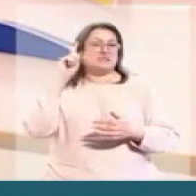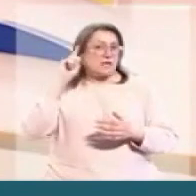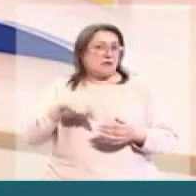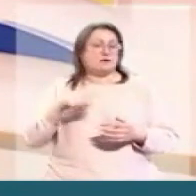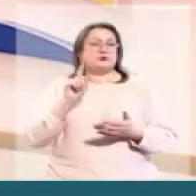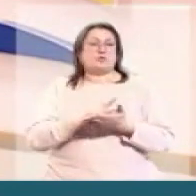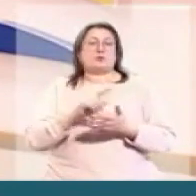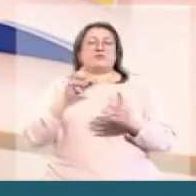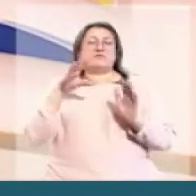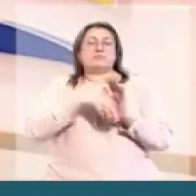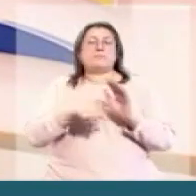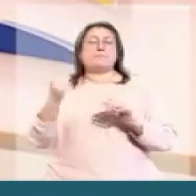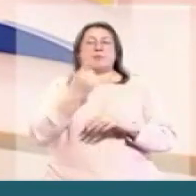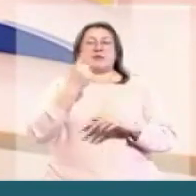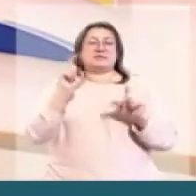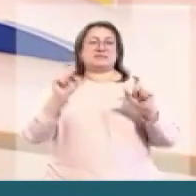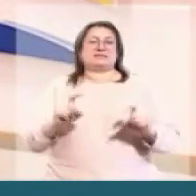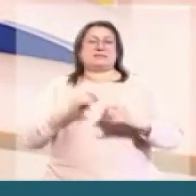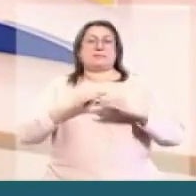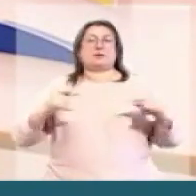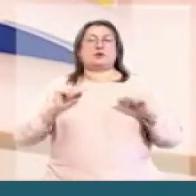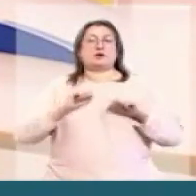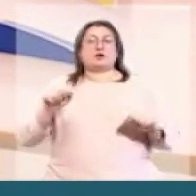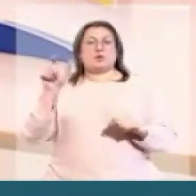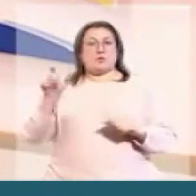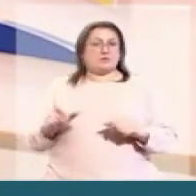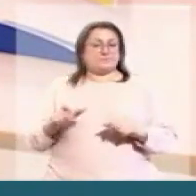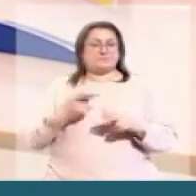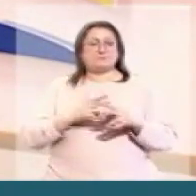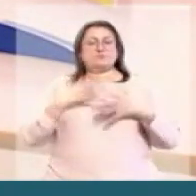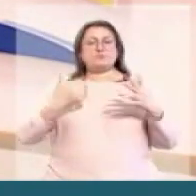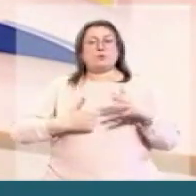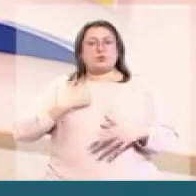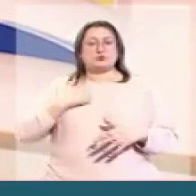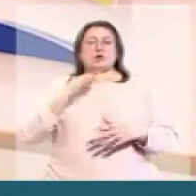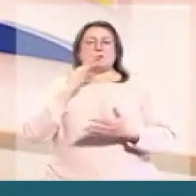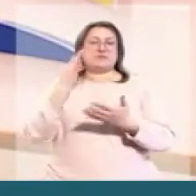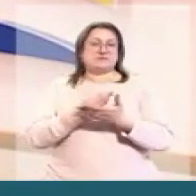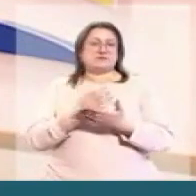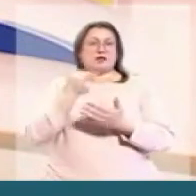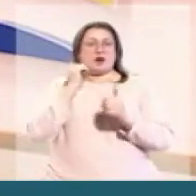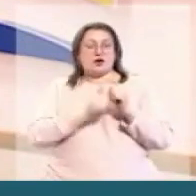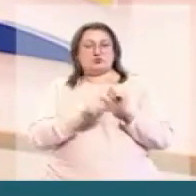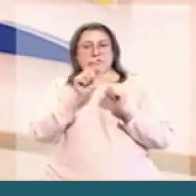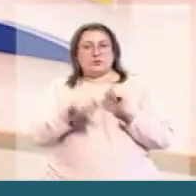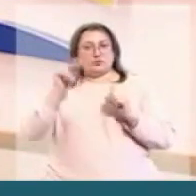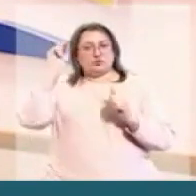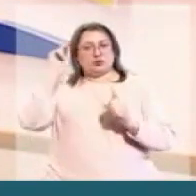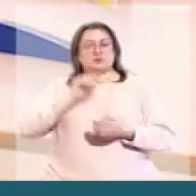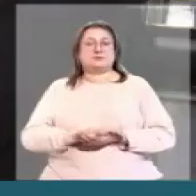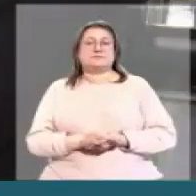для того, чтобы в числе первых сесть за парту героя. Ведь это большая честь и ответственность для каждого